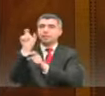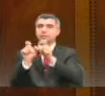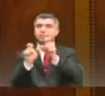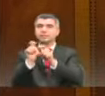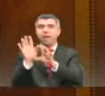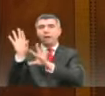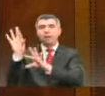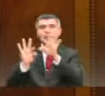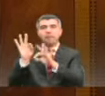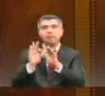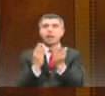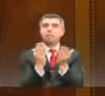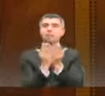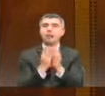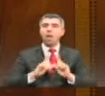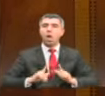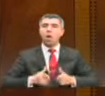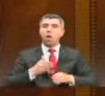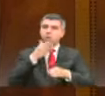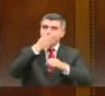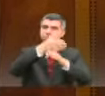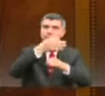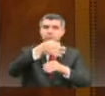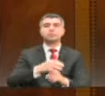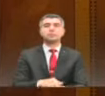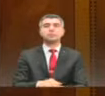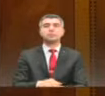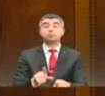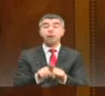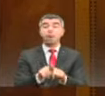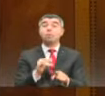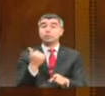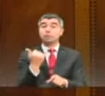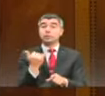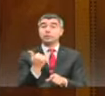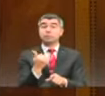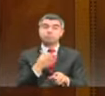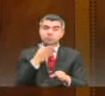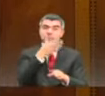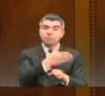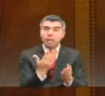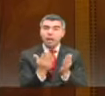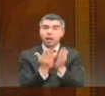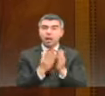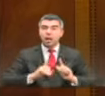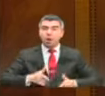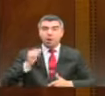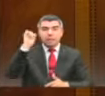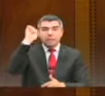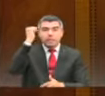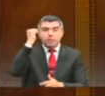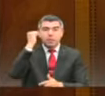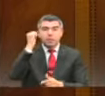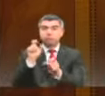الفرص في ولوج التربية والتكوين، لتحقيق إلزامية الولوج التام للتربية والتعليم والتكوين بالنسبة